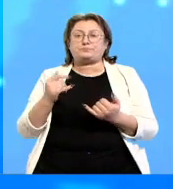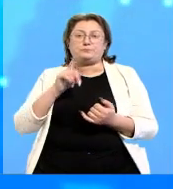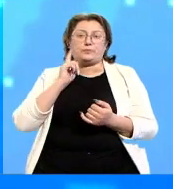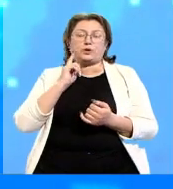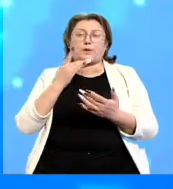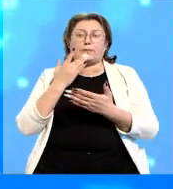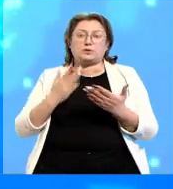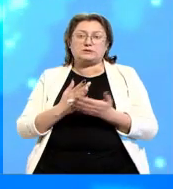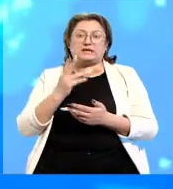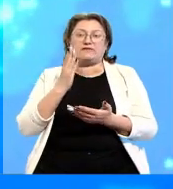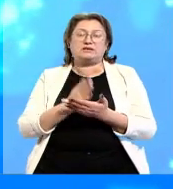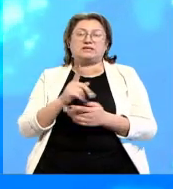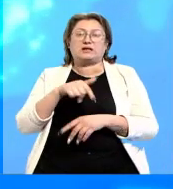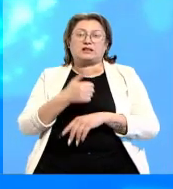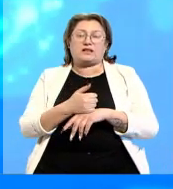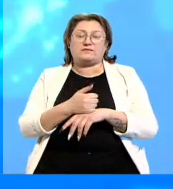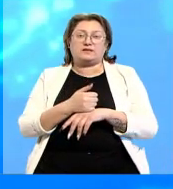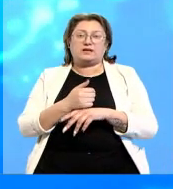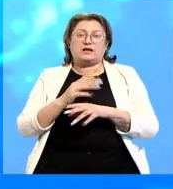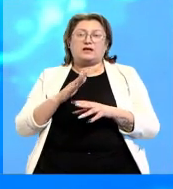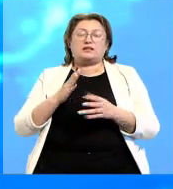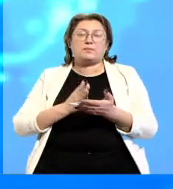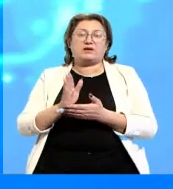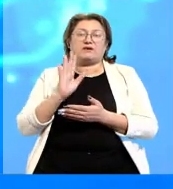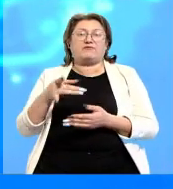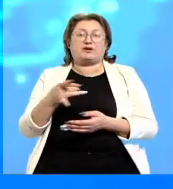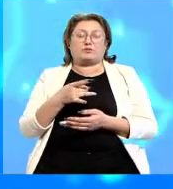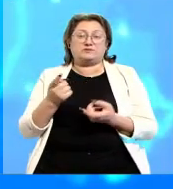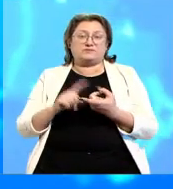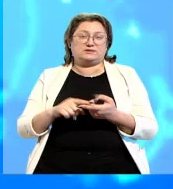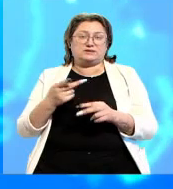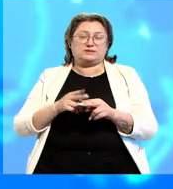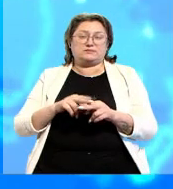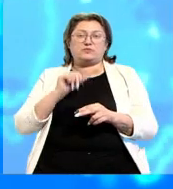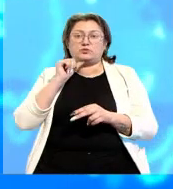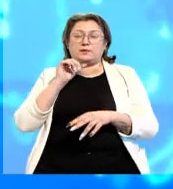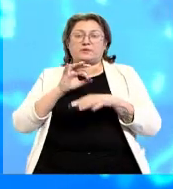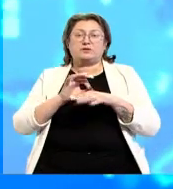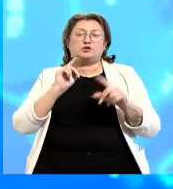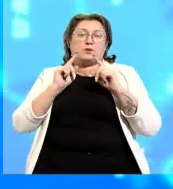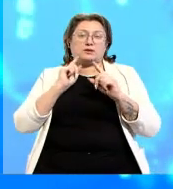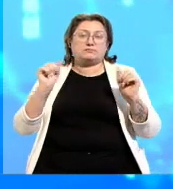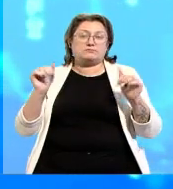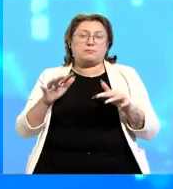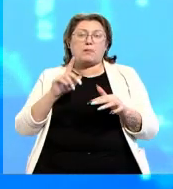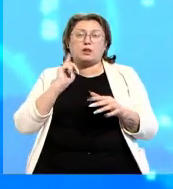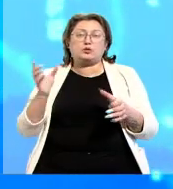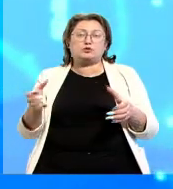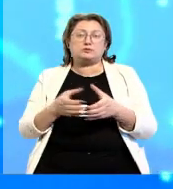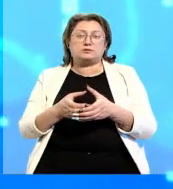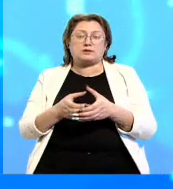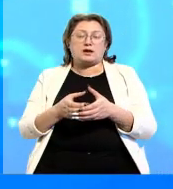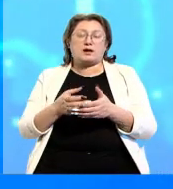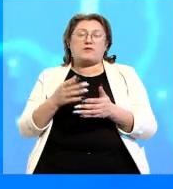өңірдің басты басымдықтарының бірі болып табылады. Осыған орай Қостанайда жастар кеңесінің жиыны өтті. Іс-шара барысында түрлі мәселелер